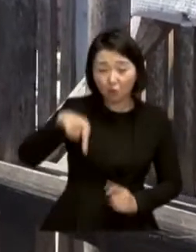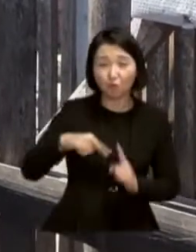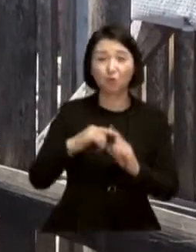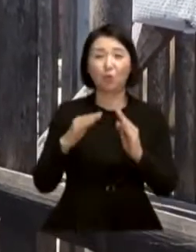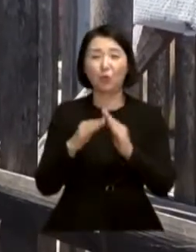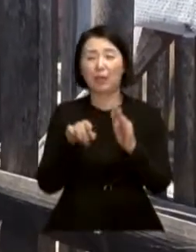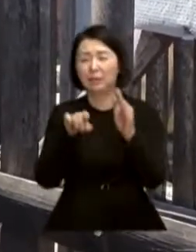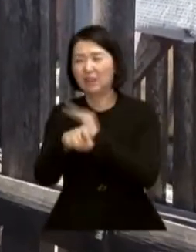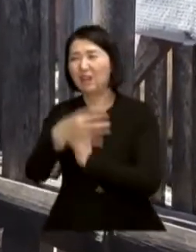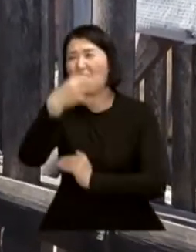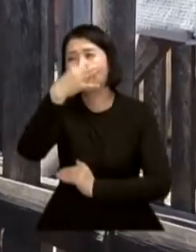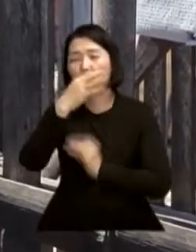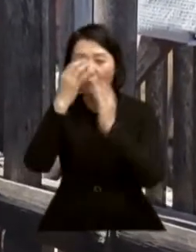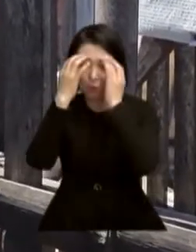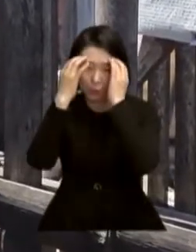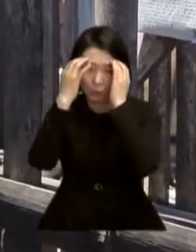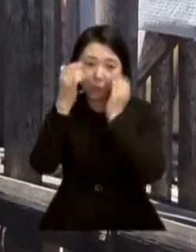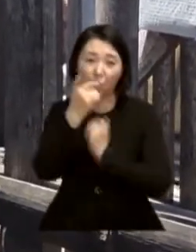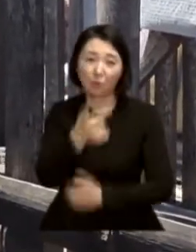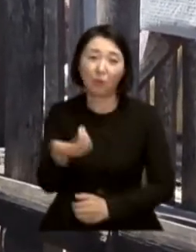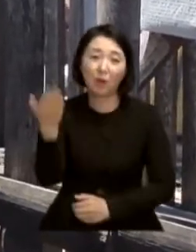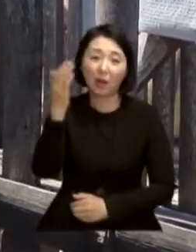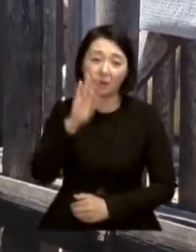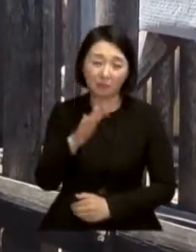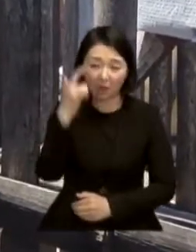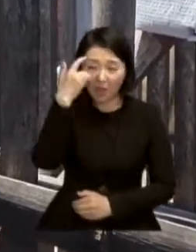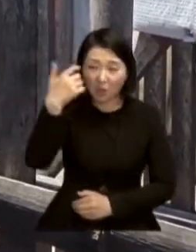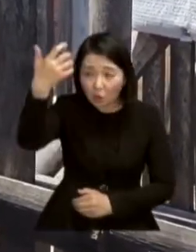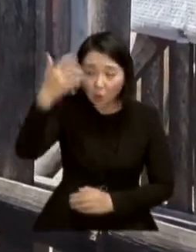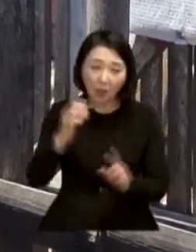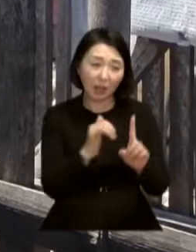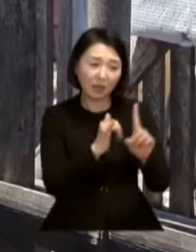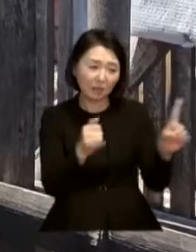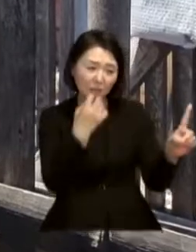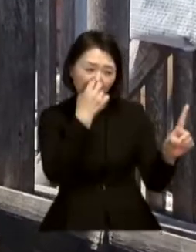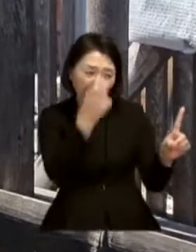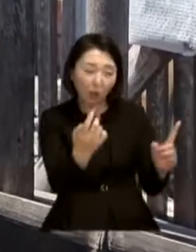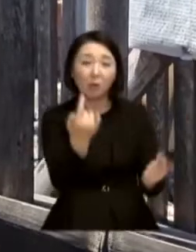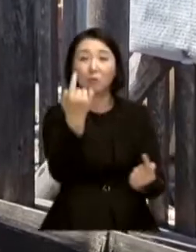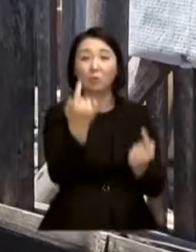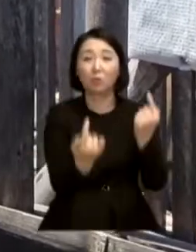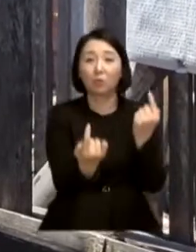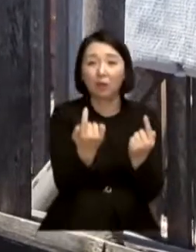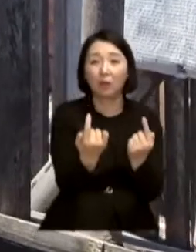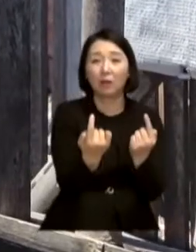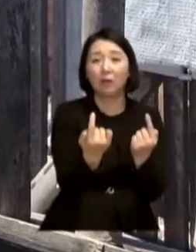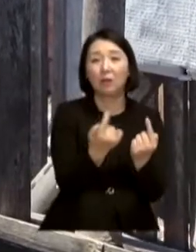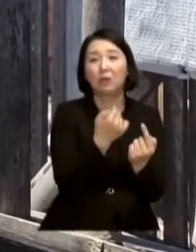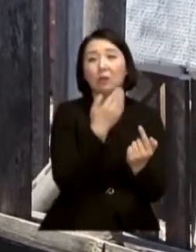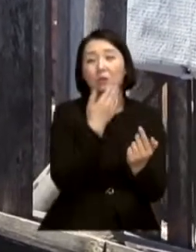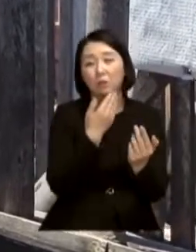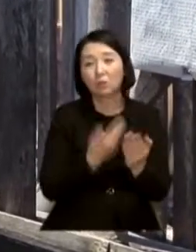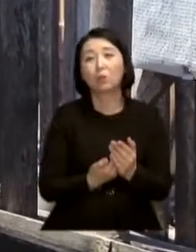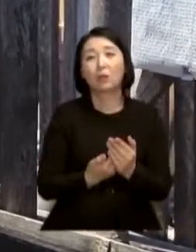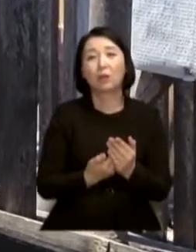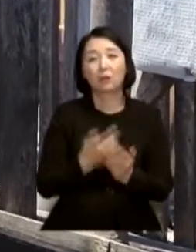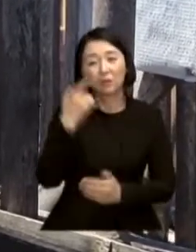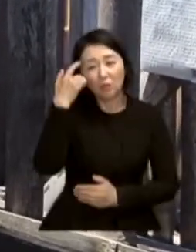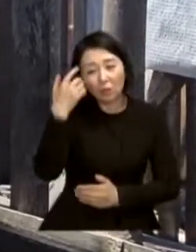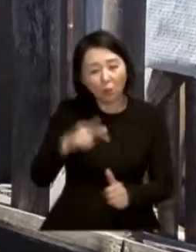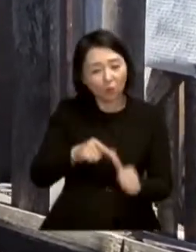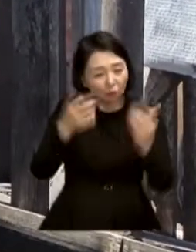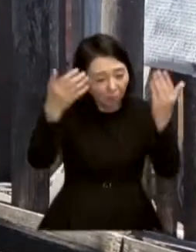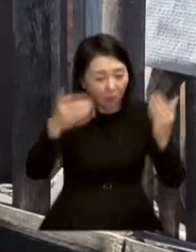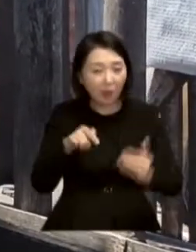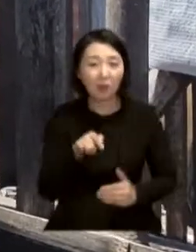힘들고 고통스럽지만 한 영혼이 그 역겨운 냄새보다도 더 소중하고 그 영혼들이